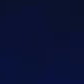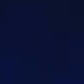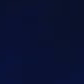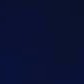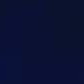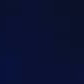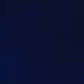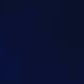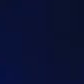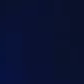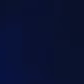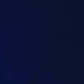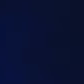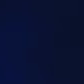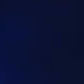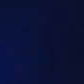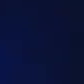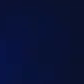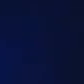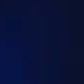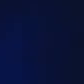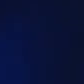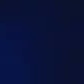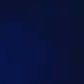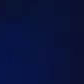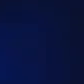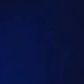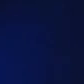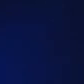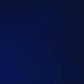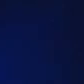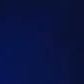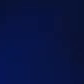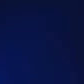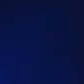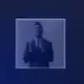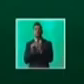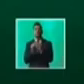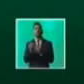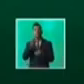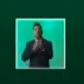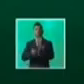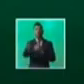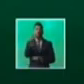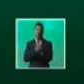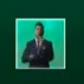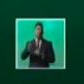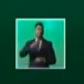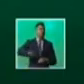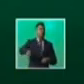Στην πολιτική επικαιρότητα τώρα, ο κύριος Νότης Χαραλαμπίδης, γραμματέας του ΠΑΣΟΚ Κινάλ της Ροδόπης, βρίσκεται στη σύνδεση μαζί μας. Καλησπέρα, κύριε